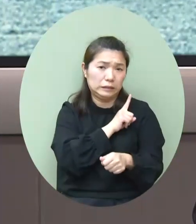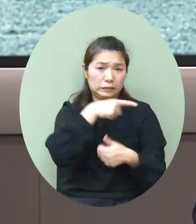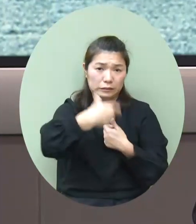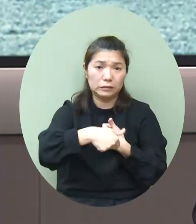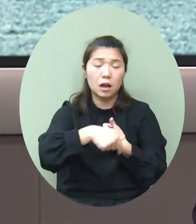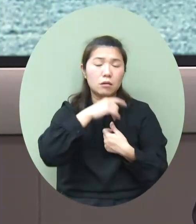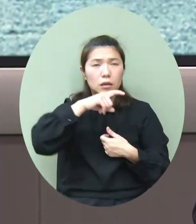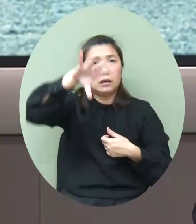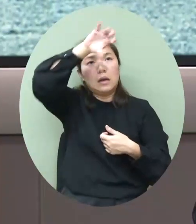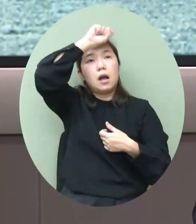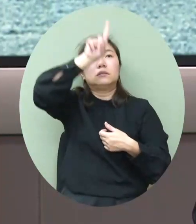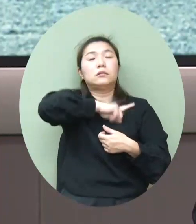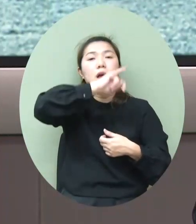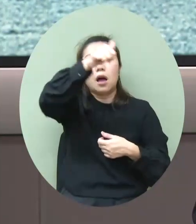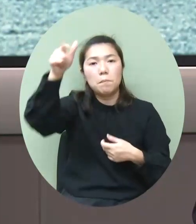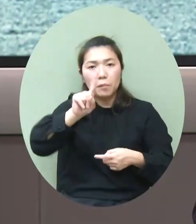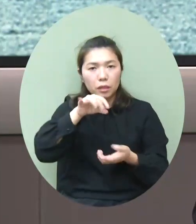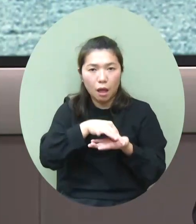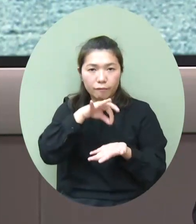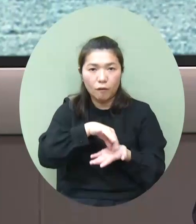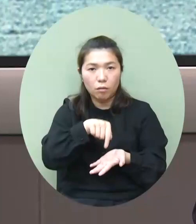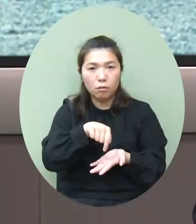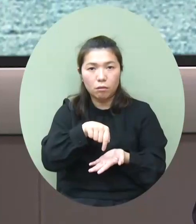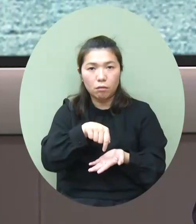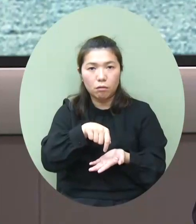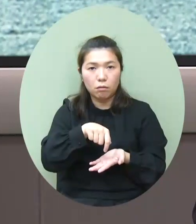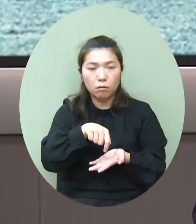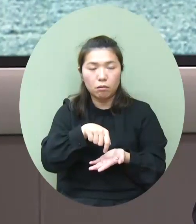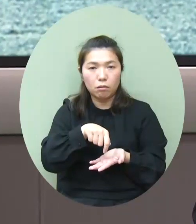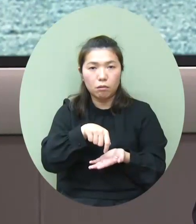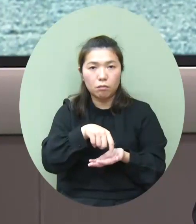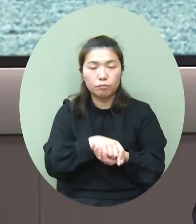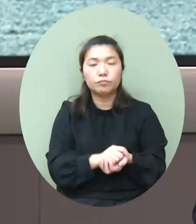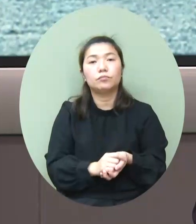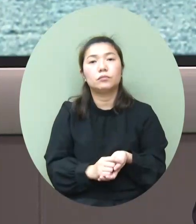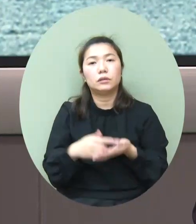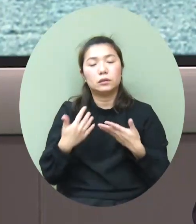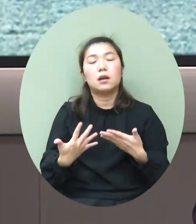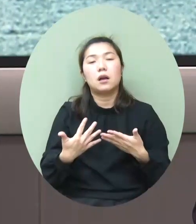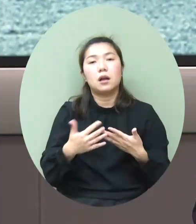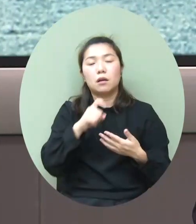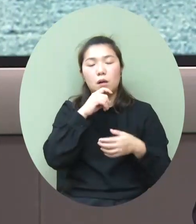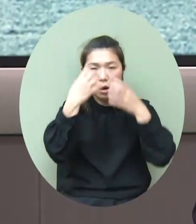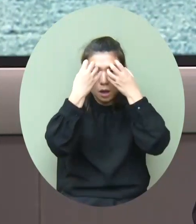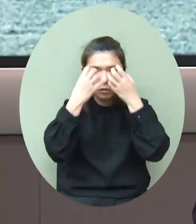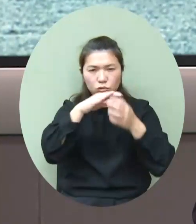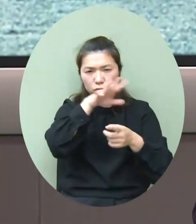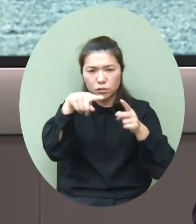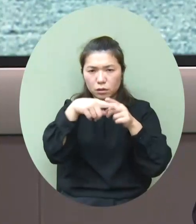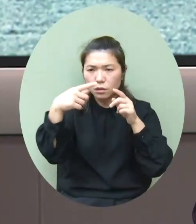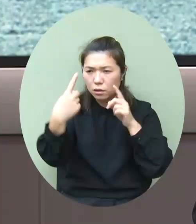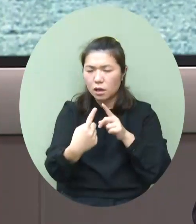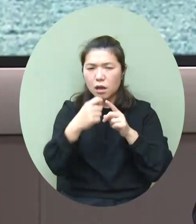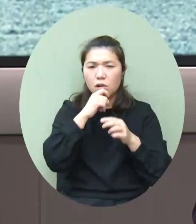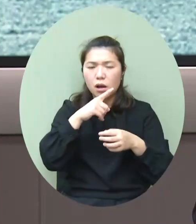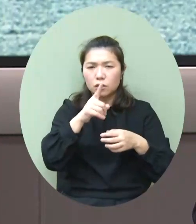行的好处是帮助你们记得到过哪个地方。我们现